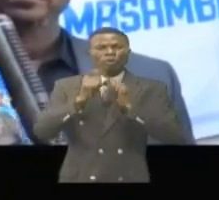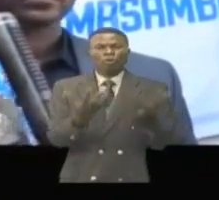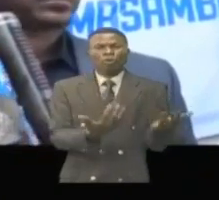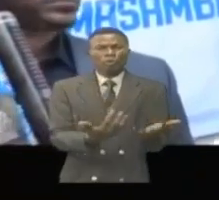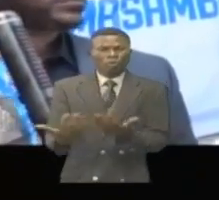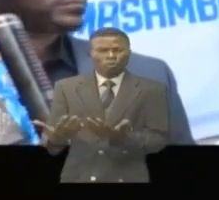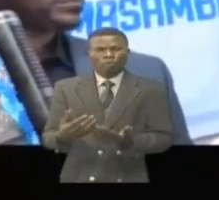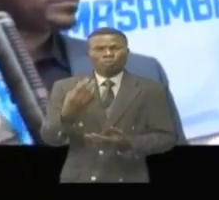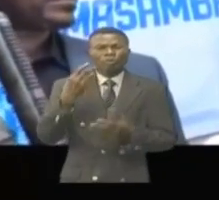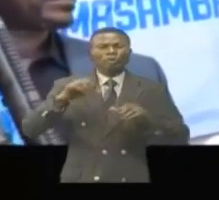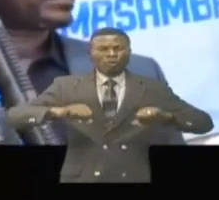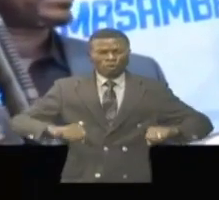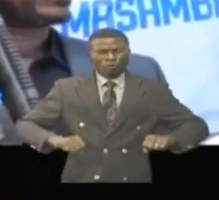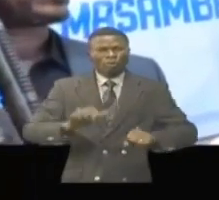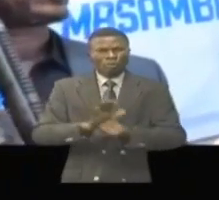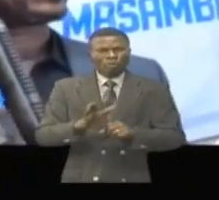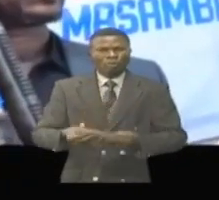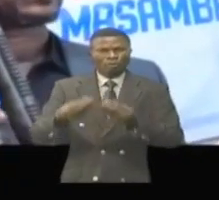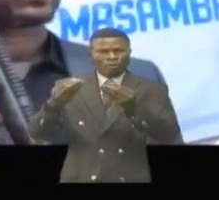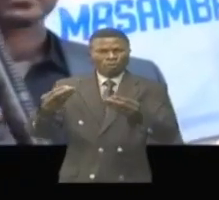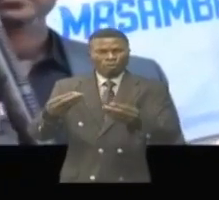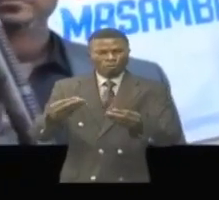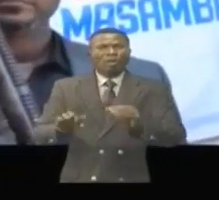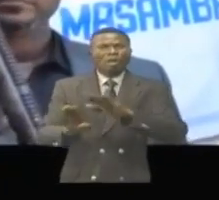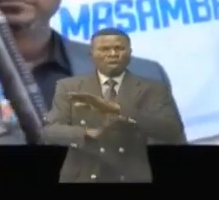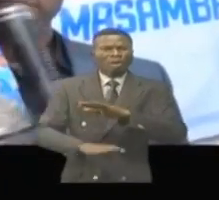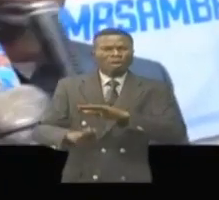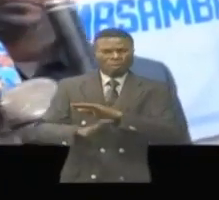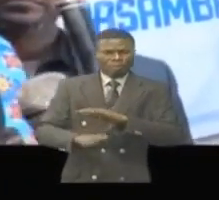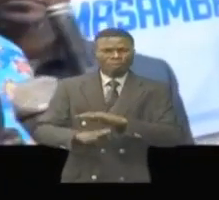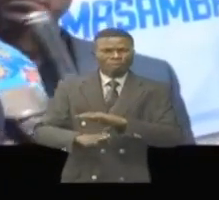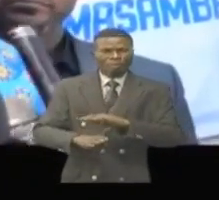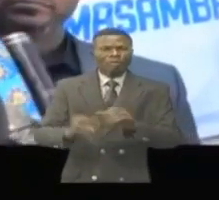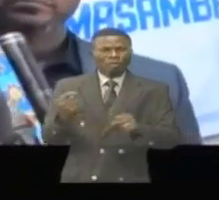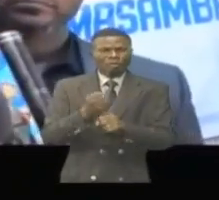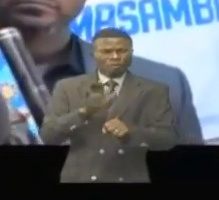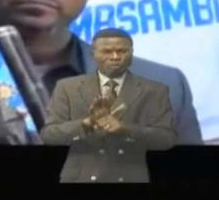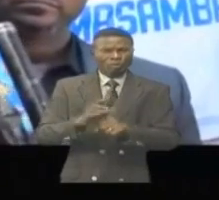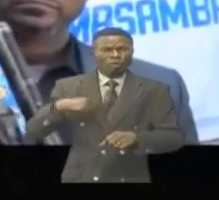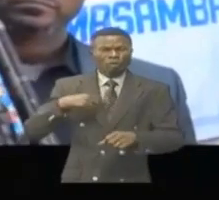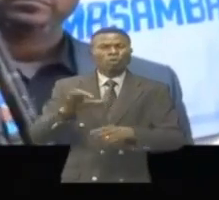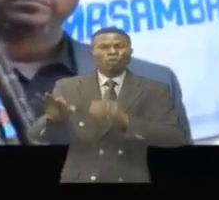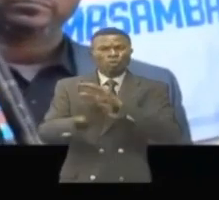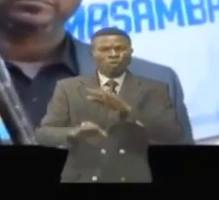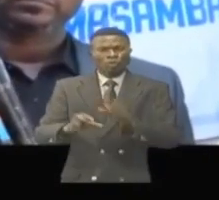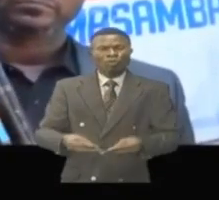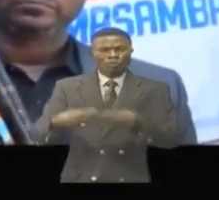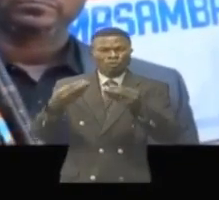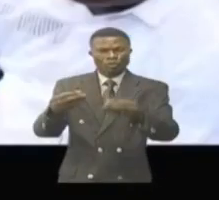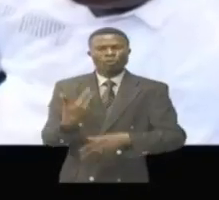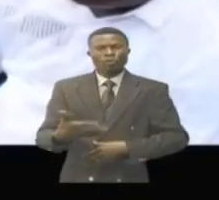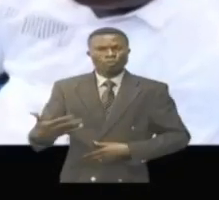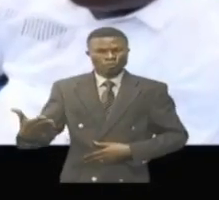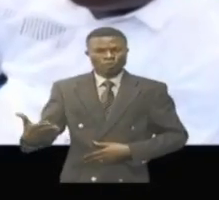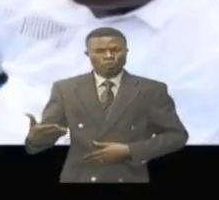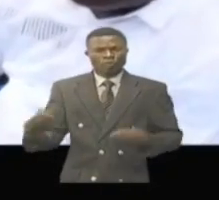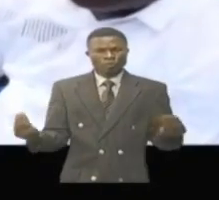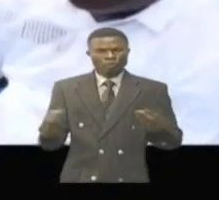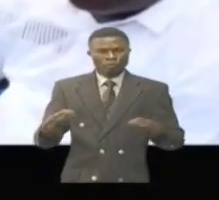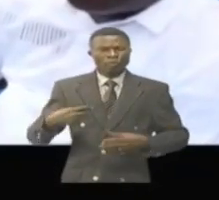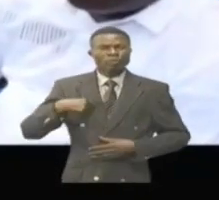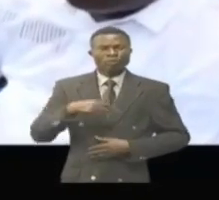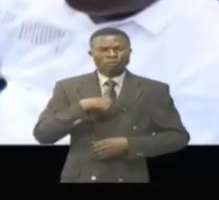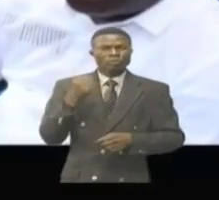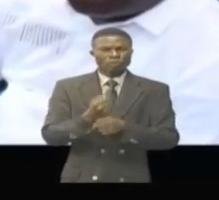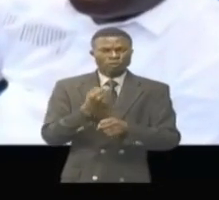de chaises, parce que la base va s'agrandir. Nous, Fondation, on amène du monde. C'est-à-dire qu'on va